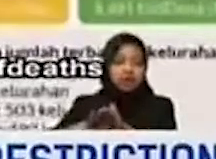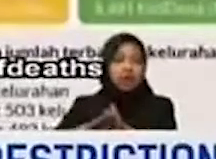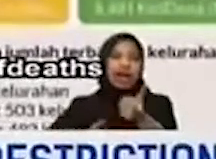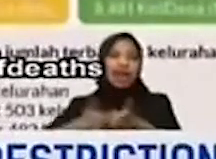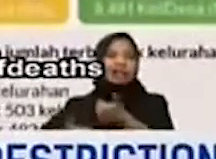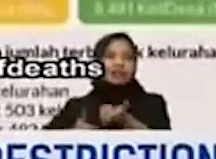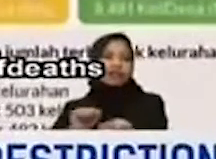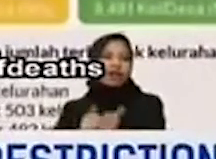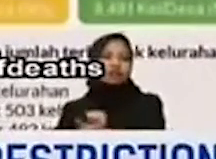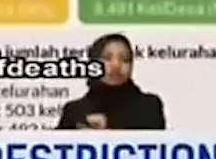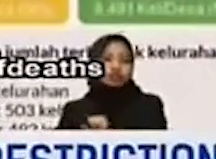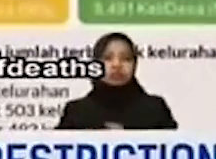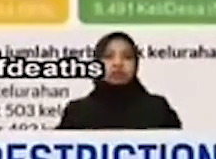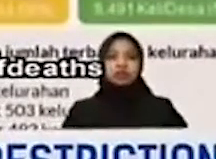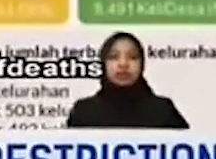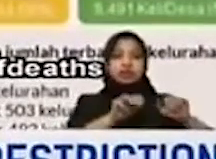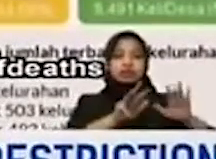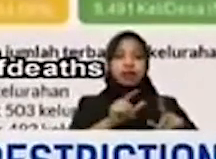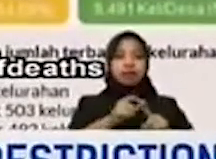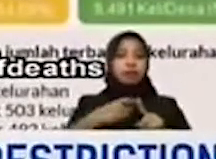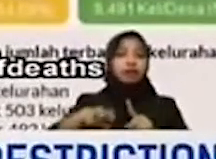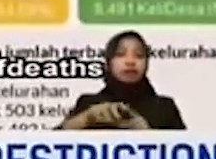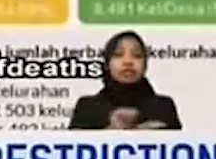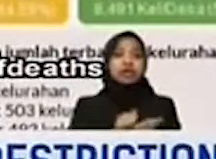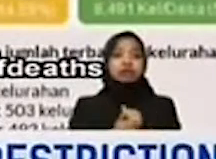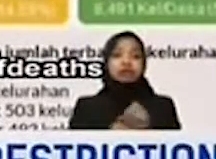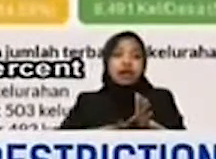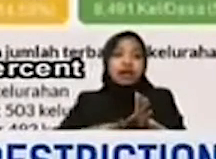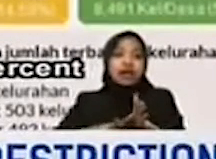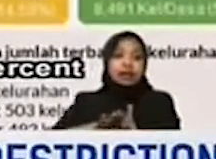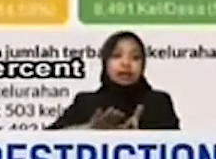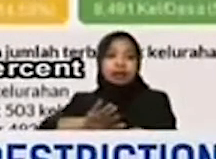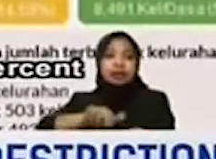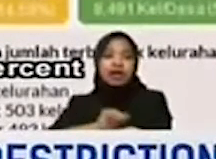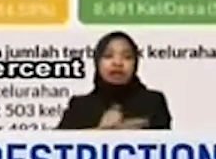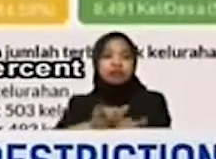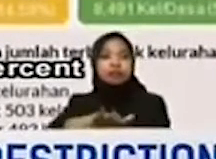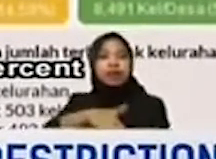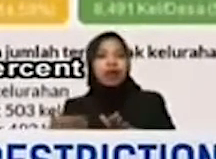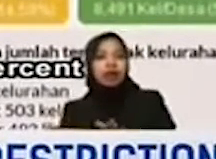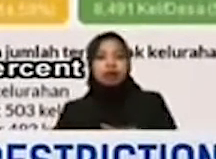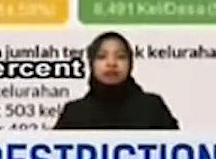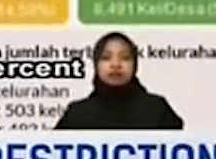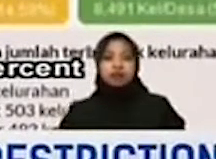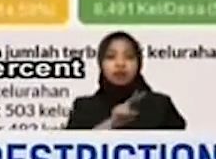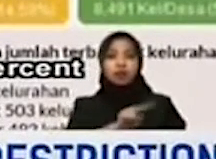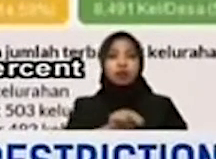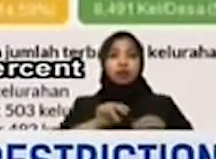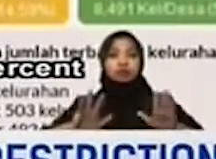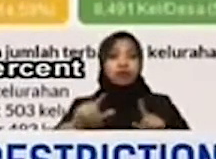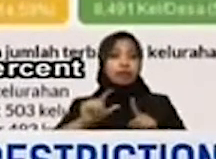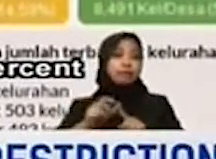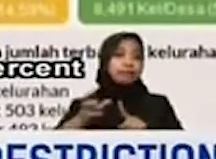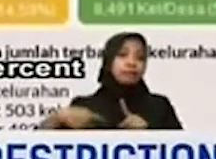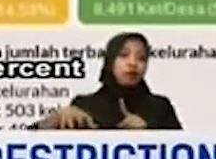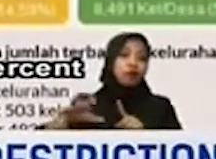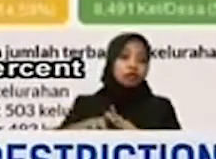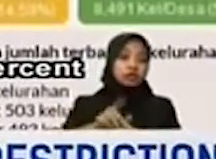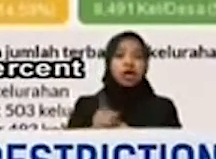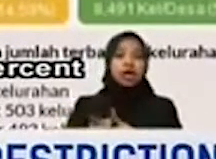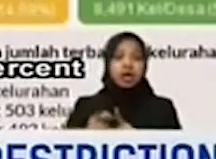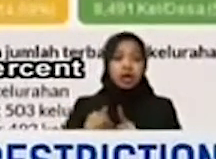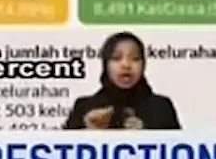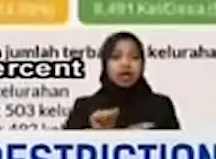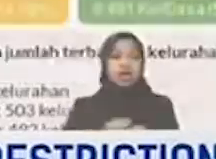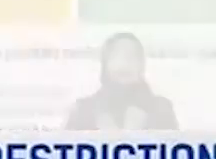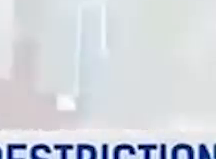aktif, 9 provinsi mengalami kenaikan persen kematian, dan 29 provinsi mengalami